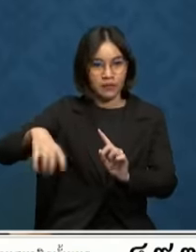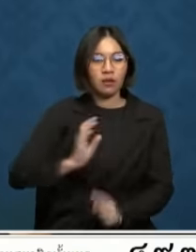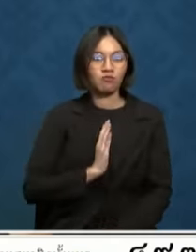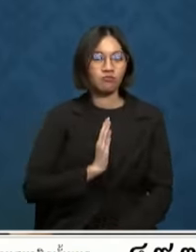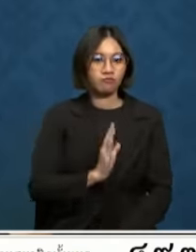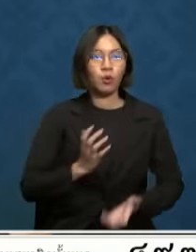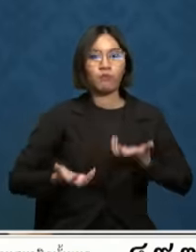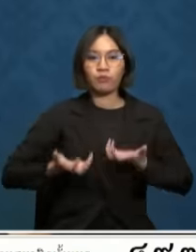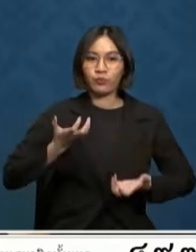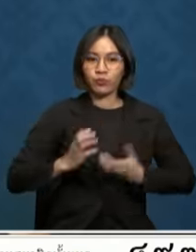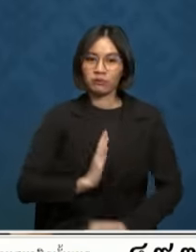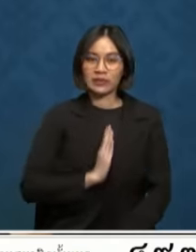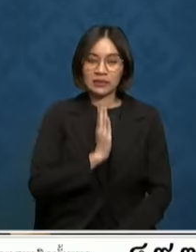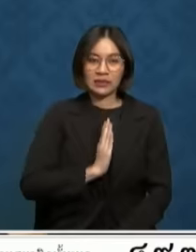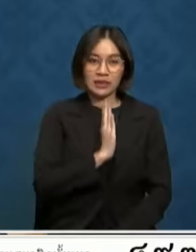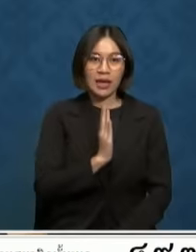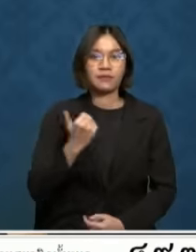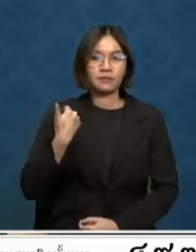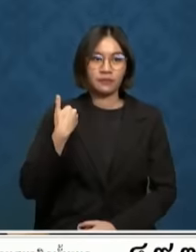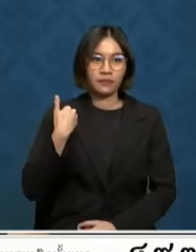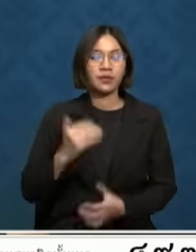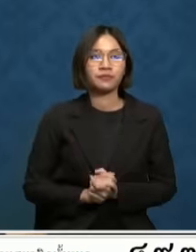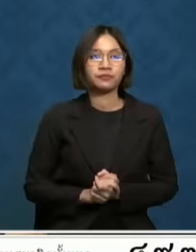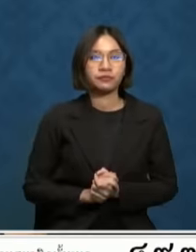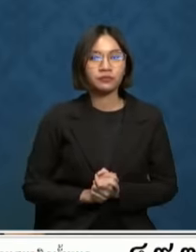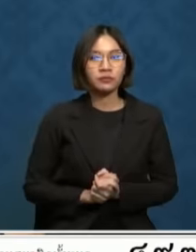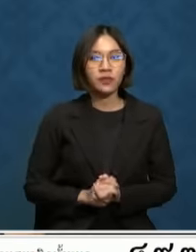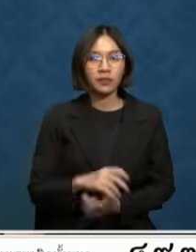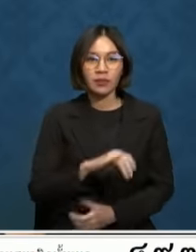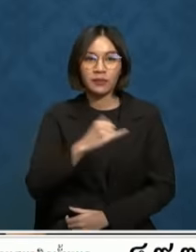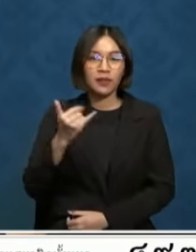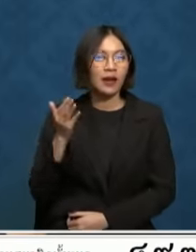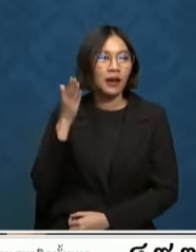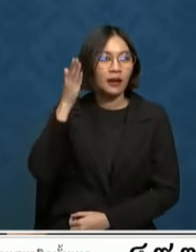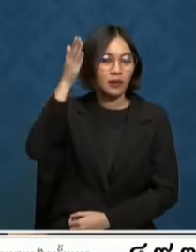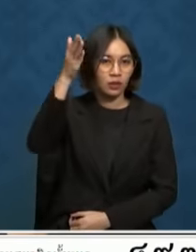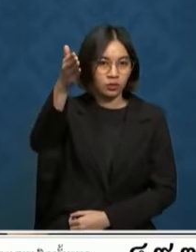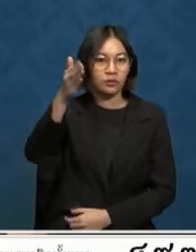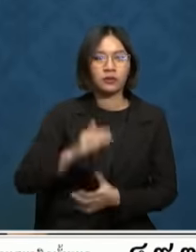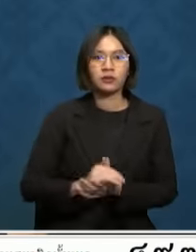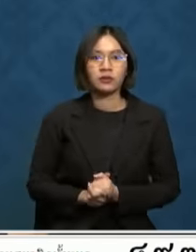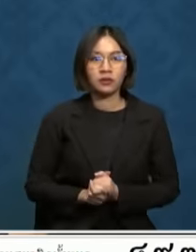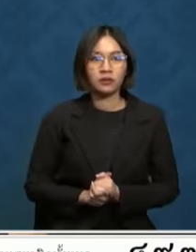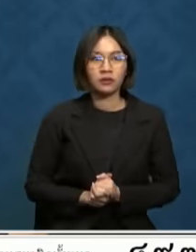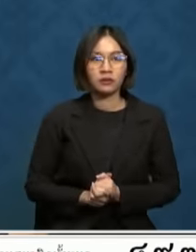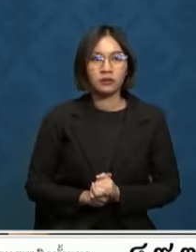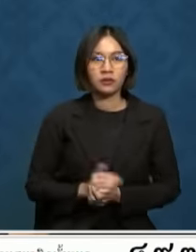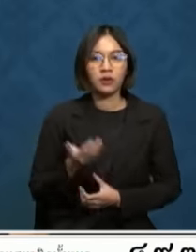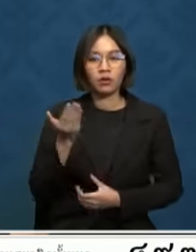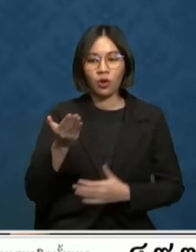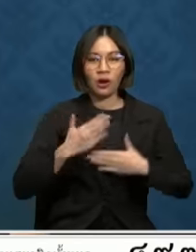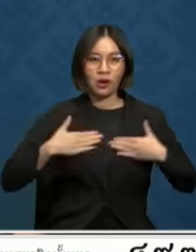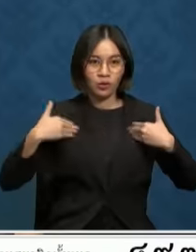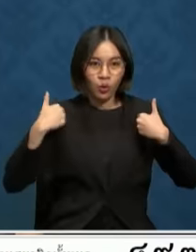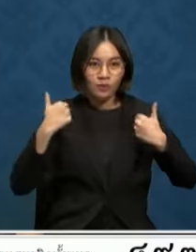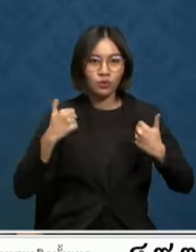ยุติธรรมประสิทธิ์ประสาทความยุติธรรมแก่คู่กรณีที่จะเกิดขึ้นในอนาคตต่อไปขอให้ท่านมีความสุข